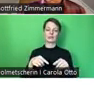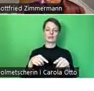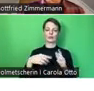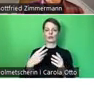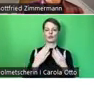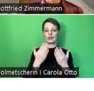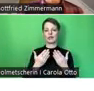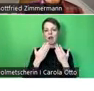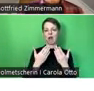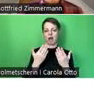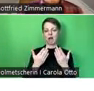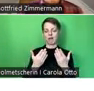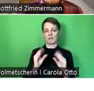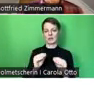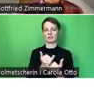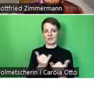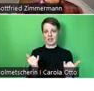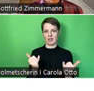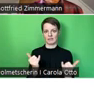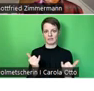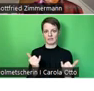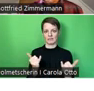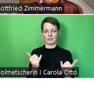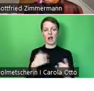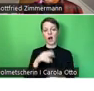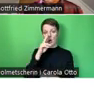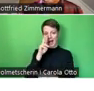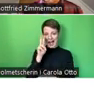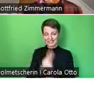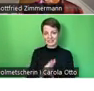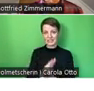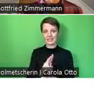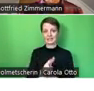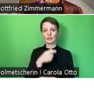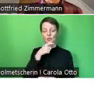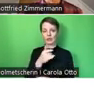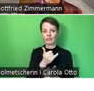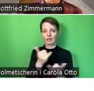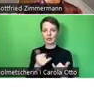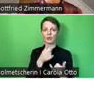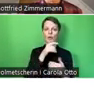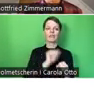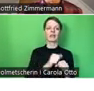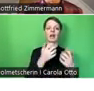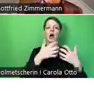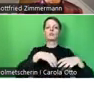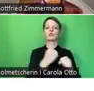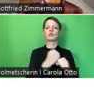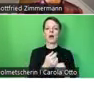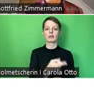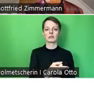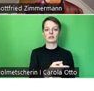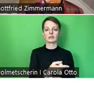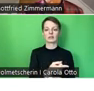mit Word. Wir werden auch über Ansichten in Word reden und was Word automatisch macht, worum wir uns